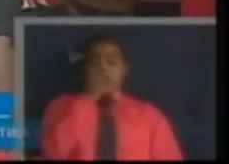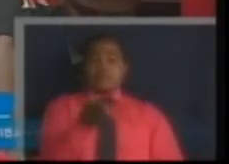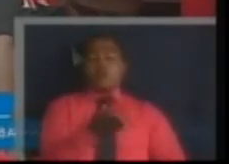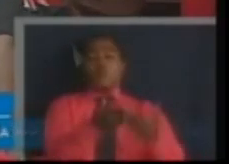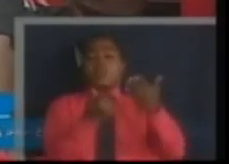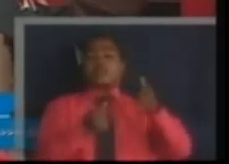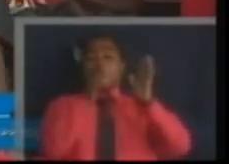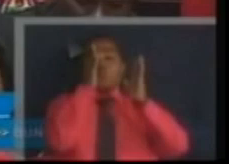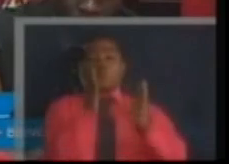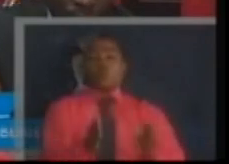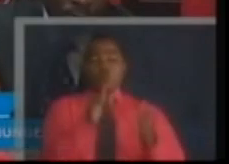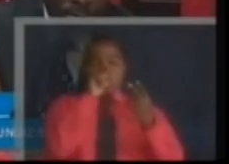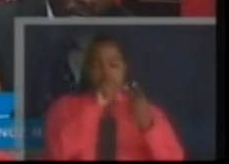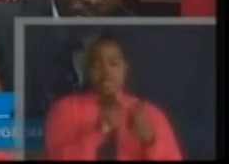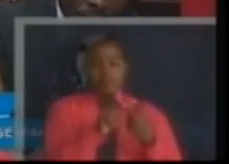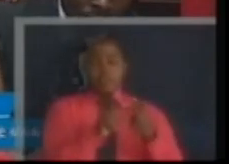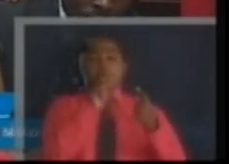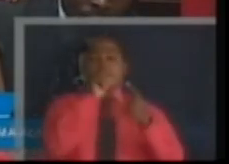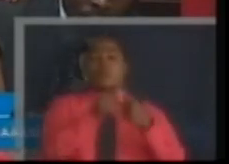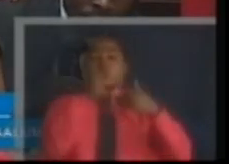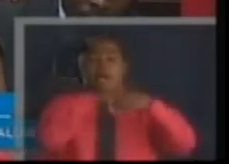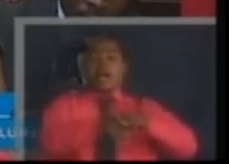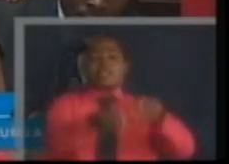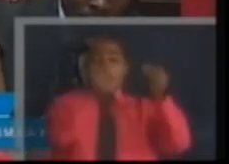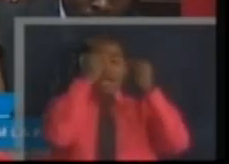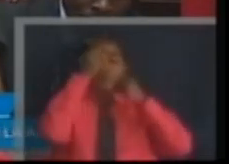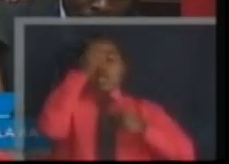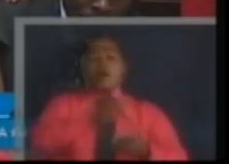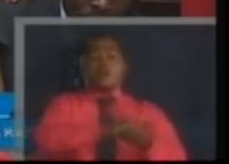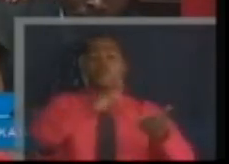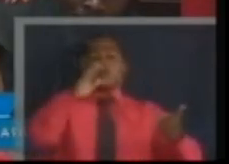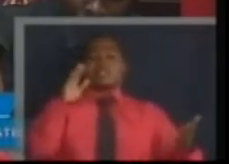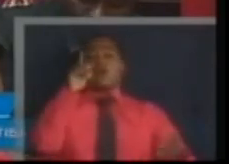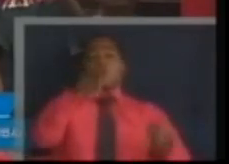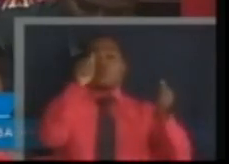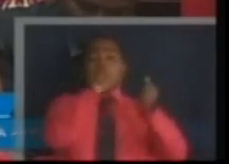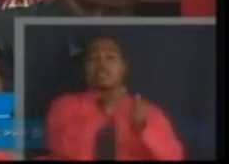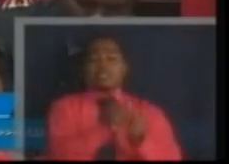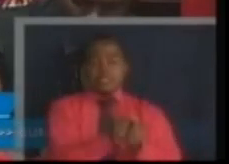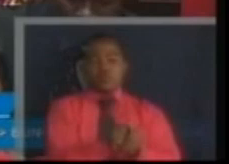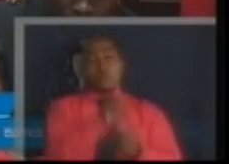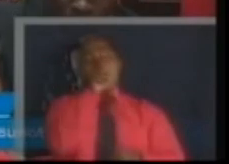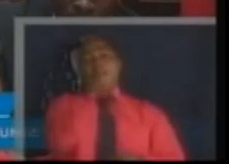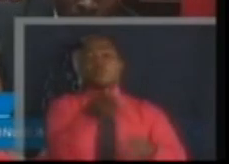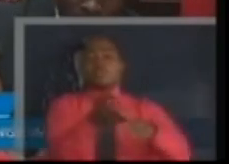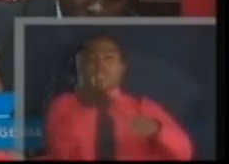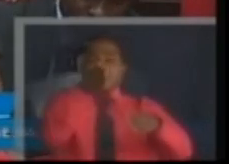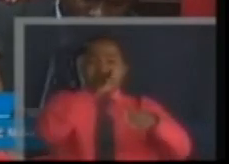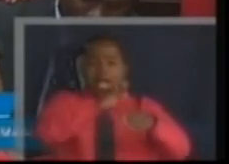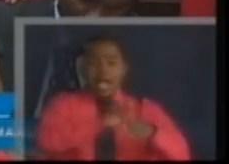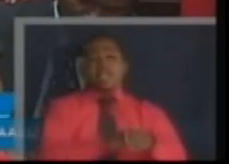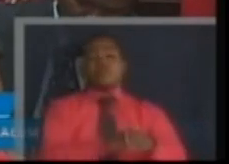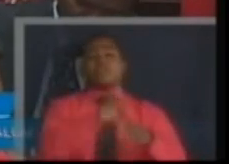mheshimiwa mwenyekiti. Moja, katika elimu ya watu wazima kuna kitu tunachoita andragogy. Andragogy